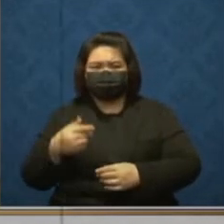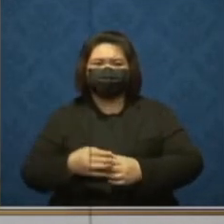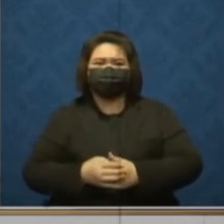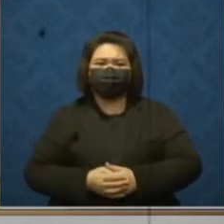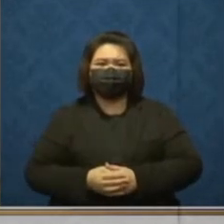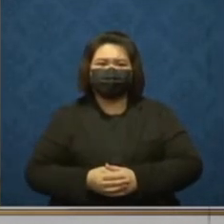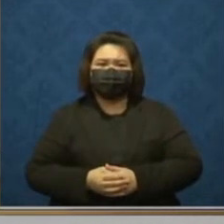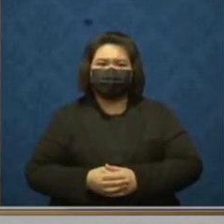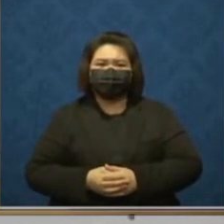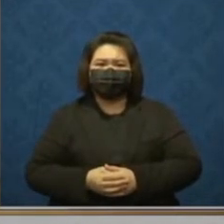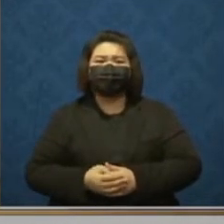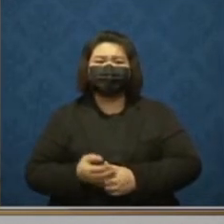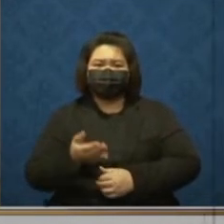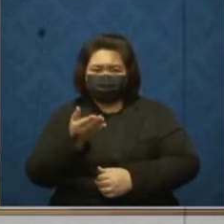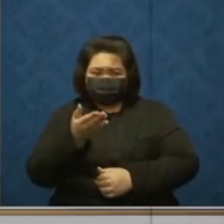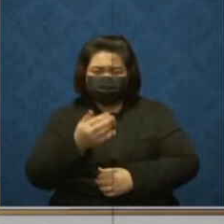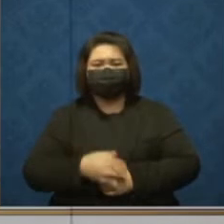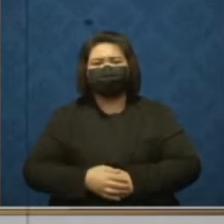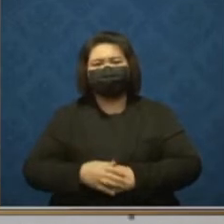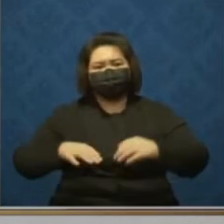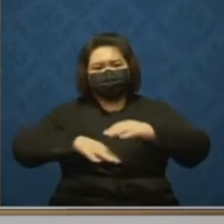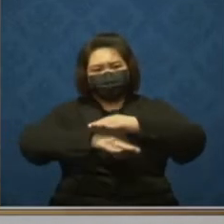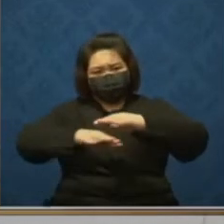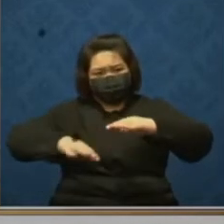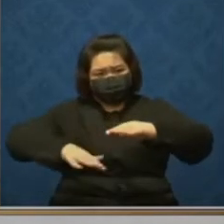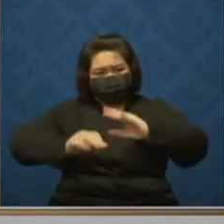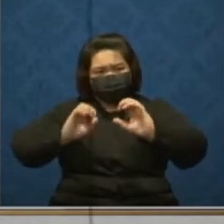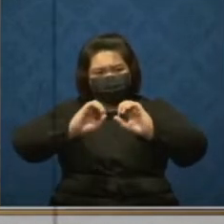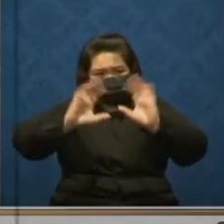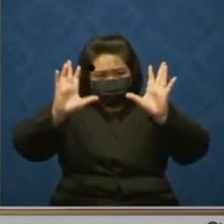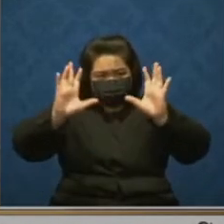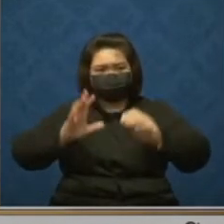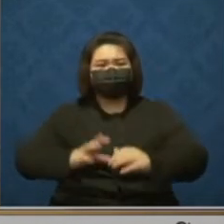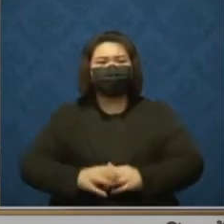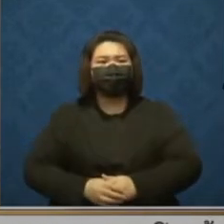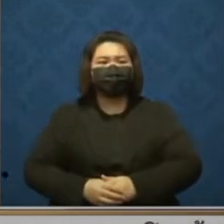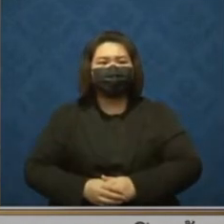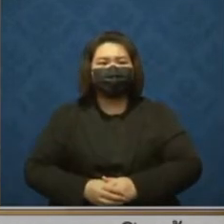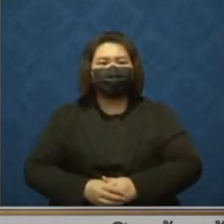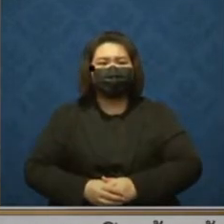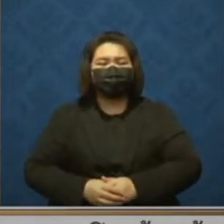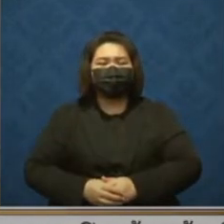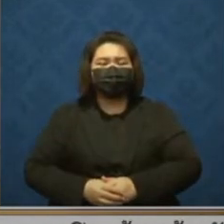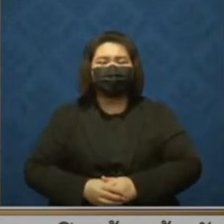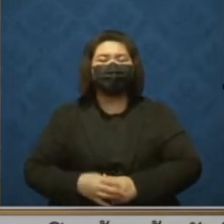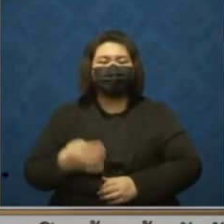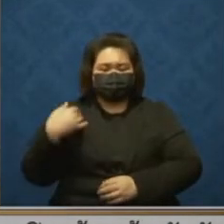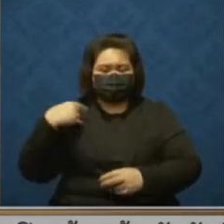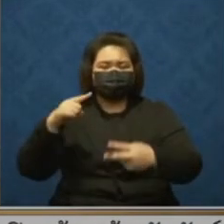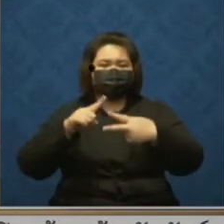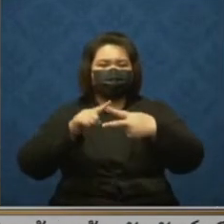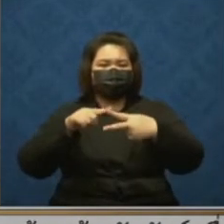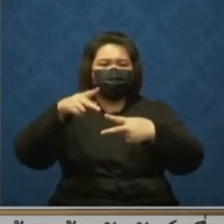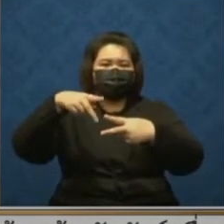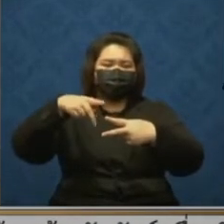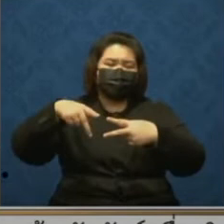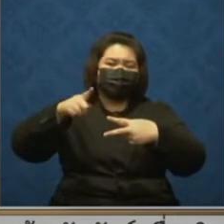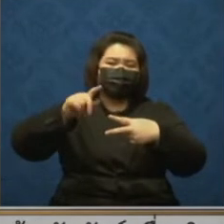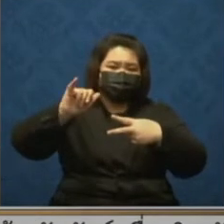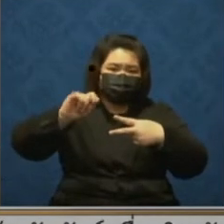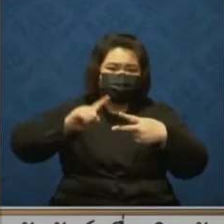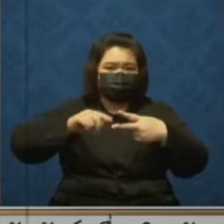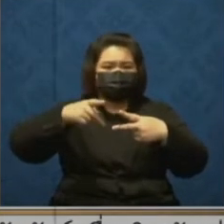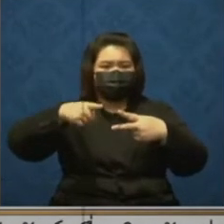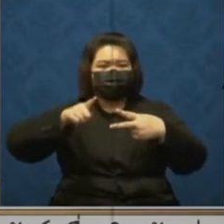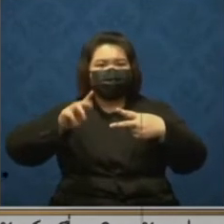นี่ธรรมาจารย์อันนี้หลักฐานชัดเจนนะครับว่าคนเอกประยุทธ์และพลเอกประวิทย์ใช้อำนาจ